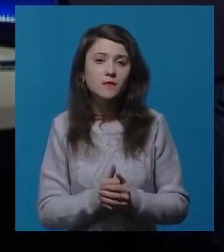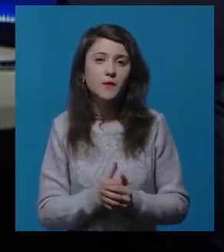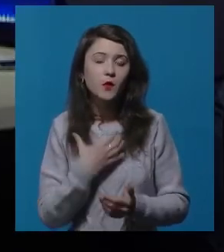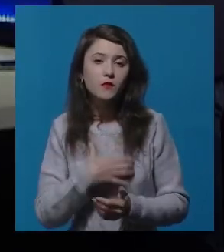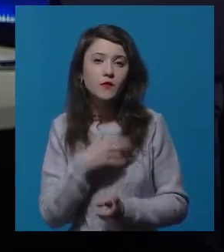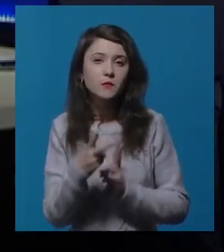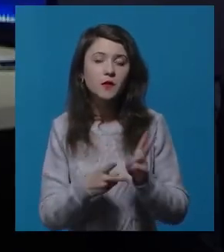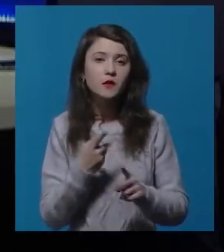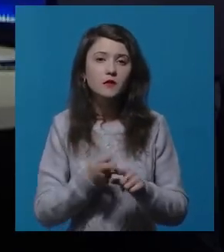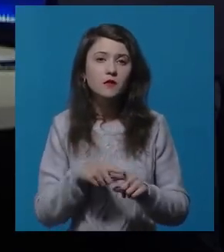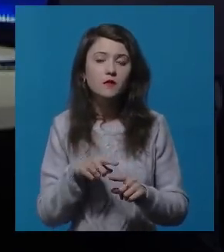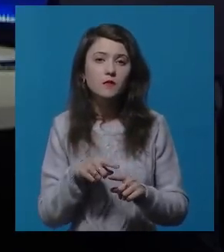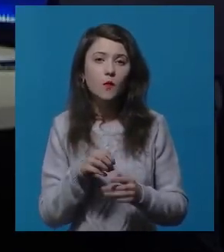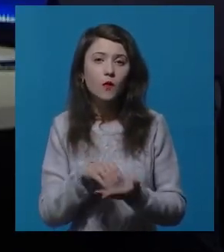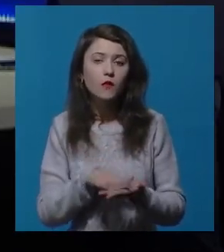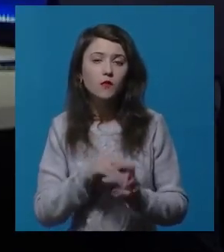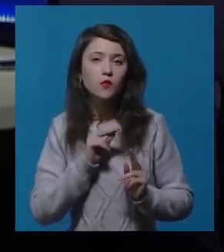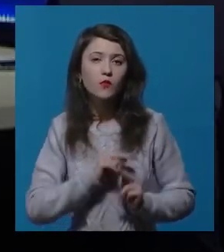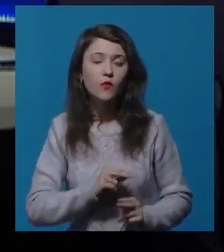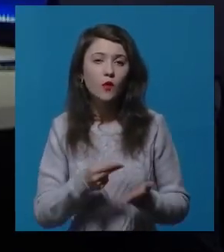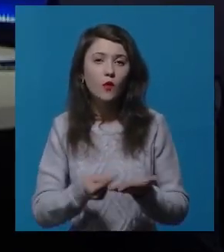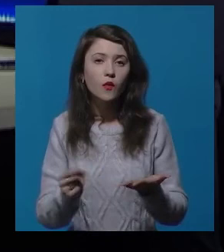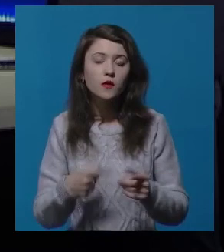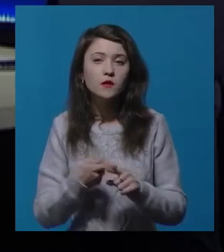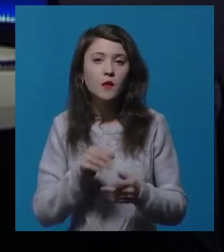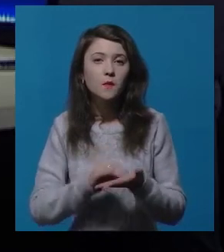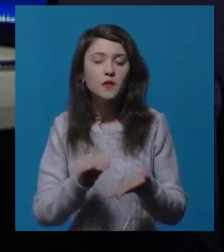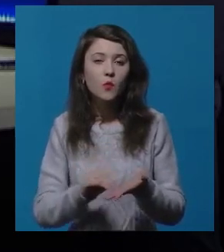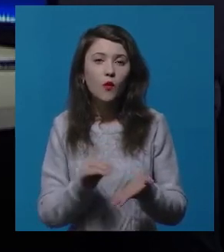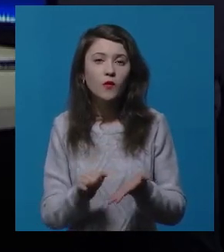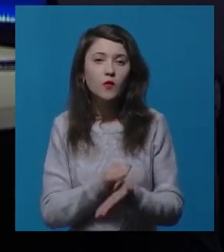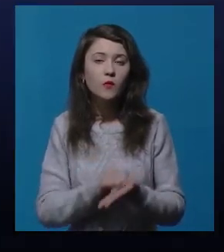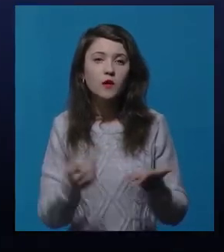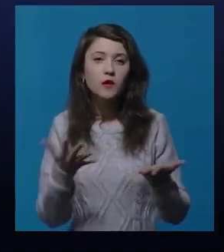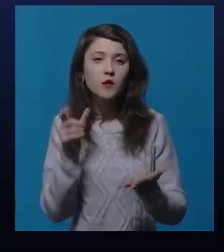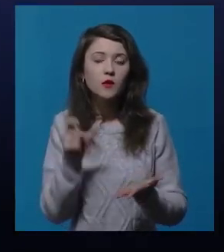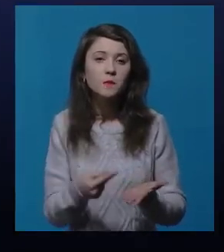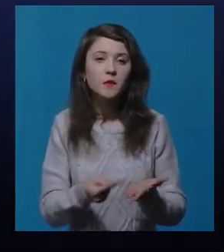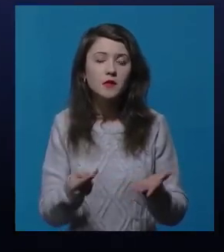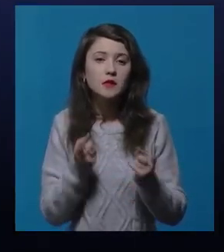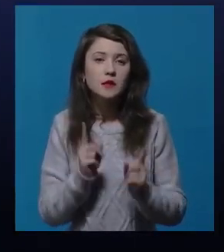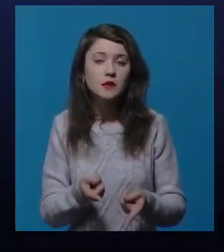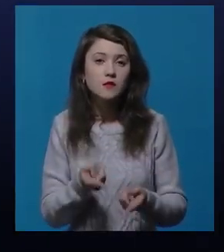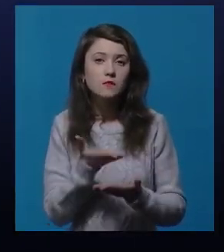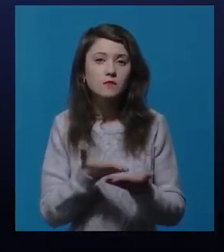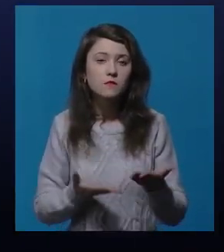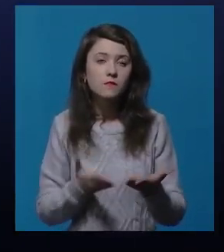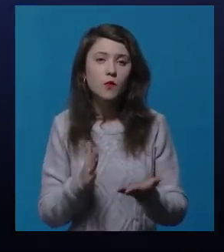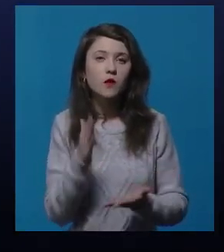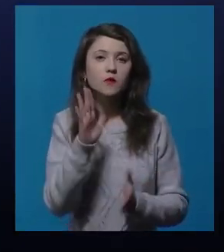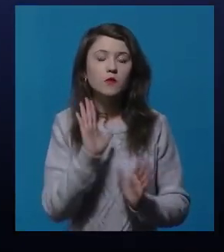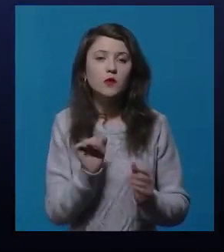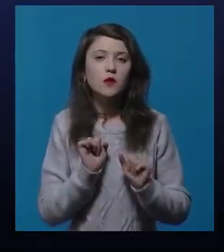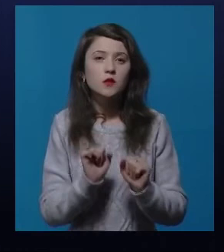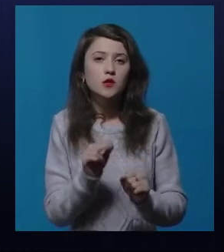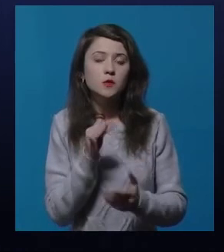сказати, це укладення трудової угоди, це письмовий документ, який людина підписує, і згідно нього в подальшому буде захищати чи